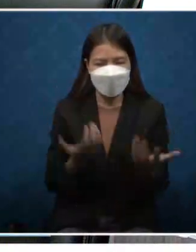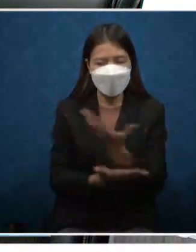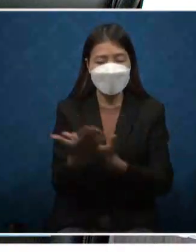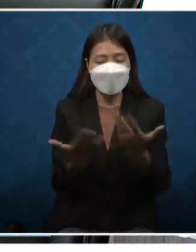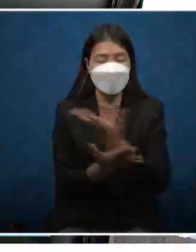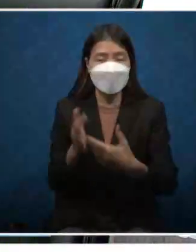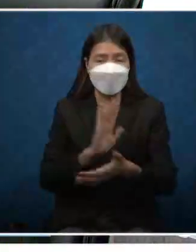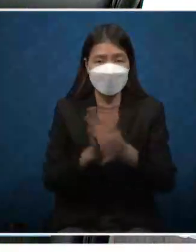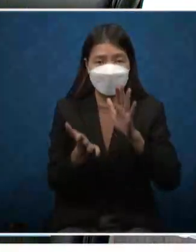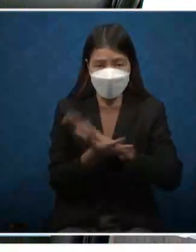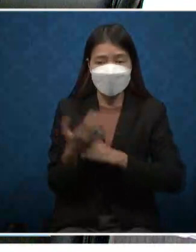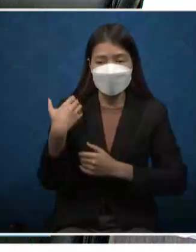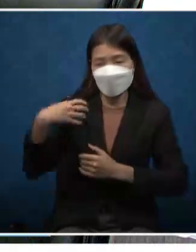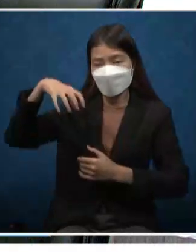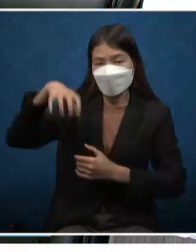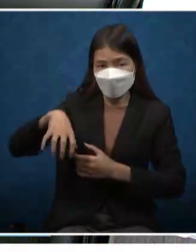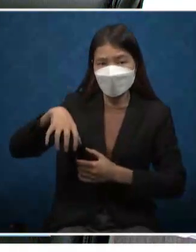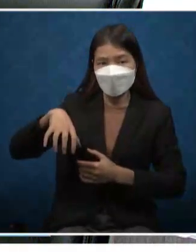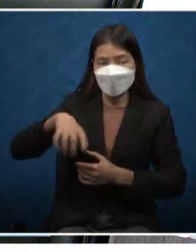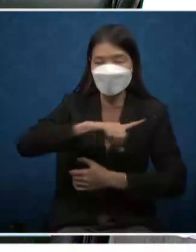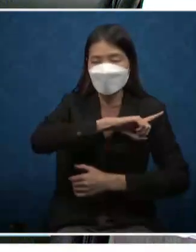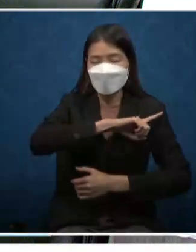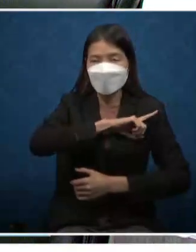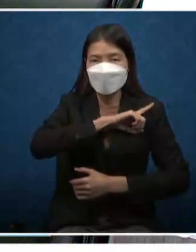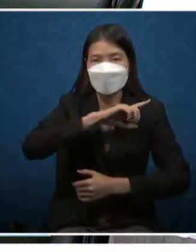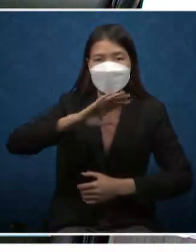ช้กับหน่วยงานที่เกี่ยวข้องของประเทศไทย